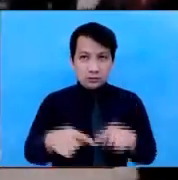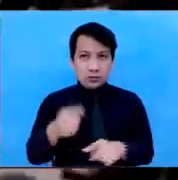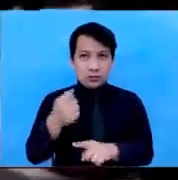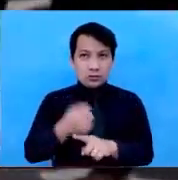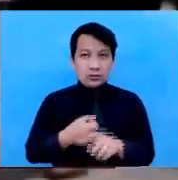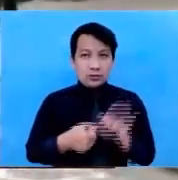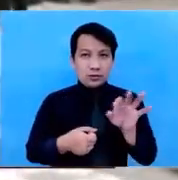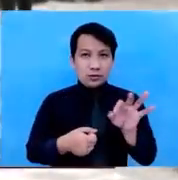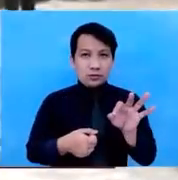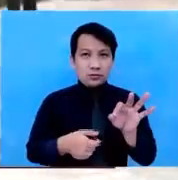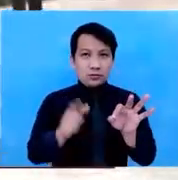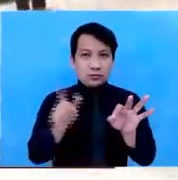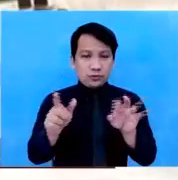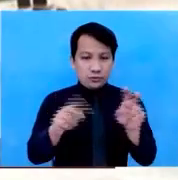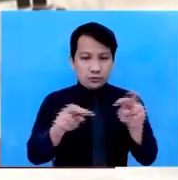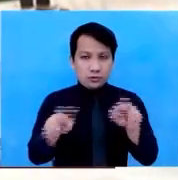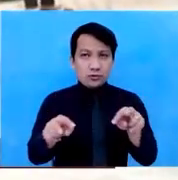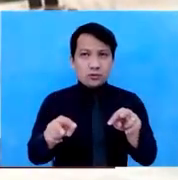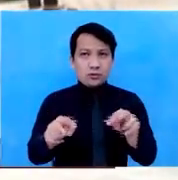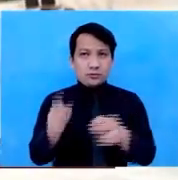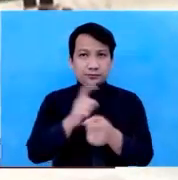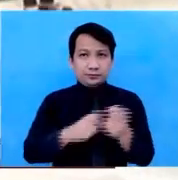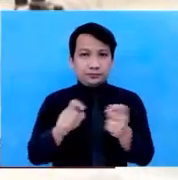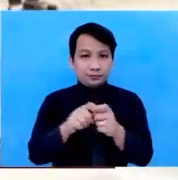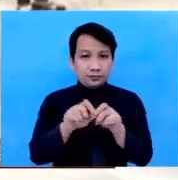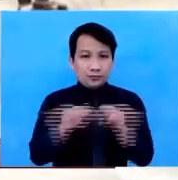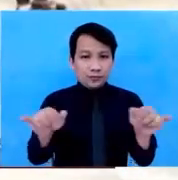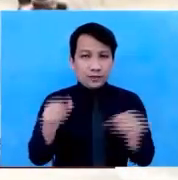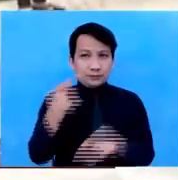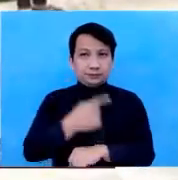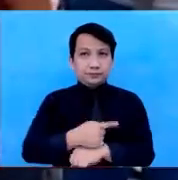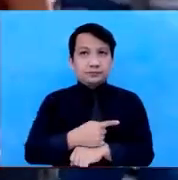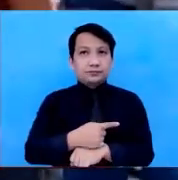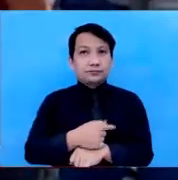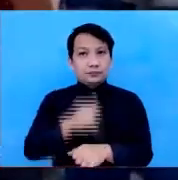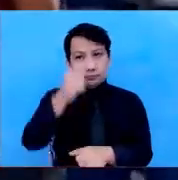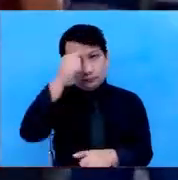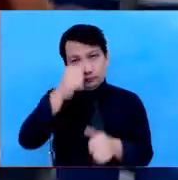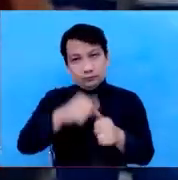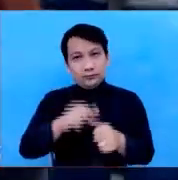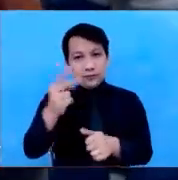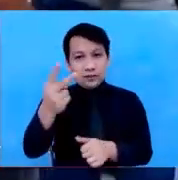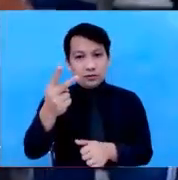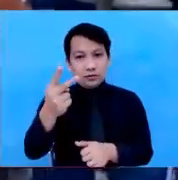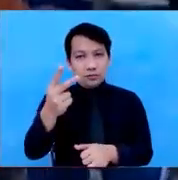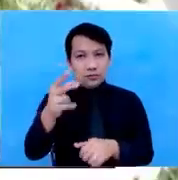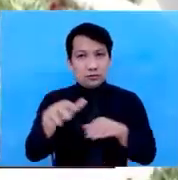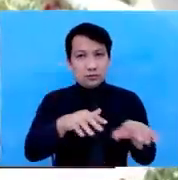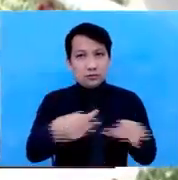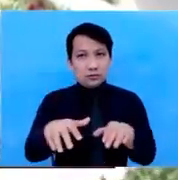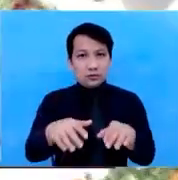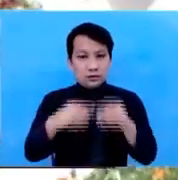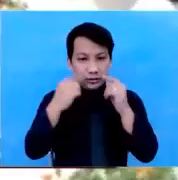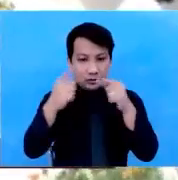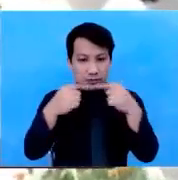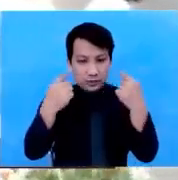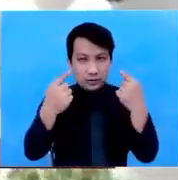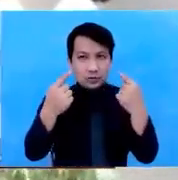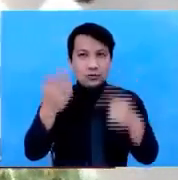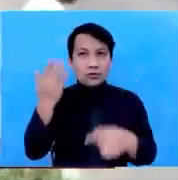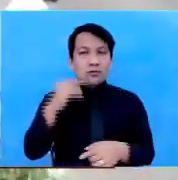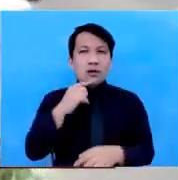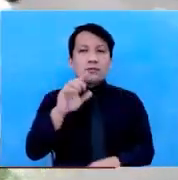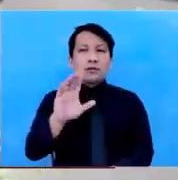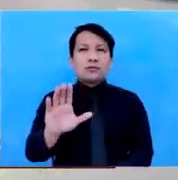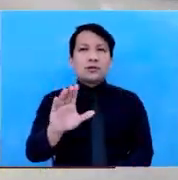19, 2022. Sumakto pa sa parehong araw na inaalala ang dalawa pang malalakas na lindol sa Mexico. Noong September